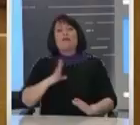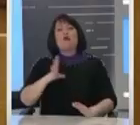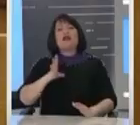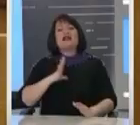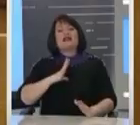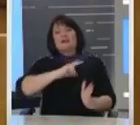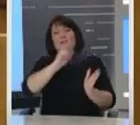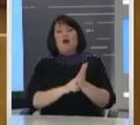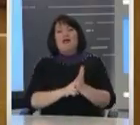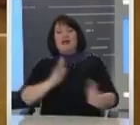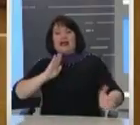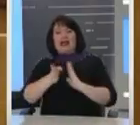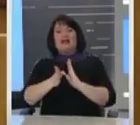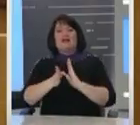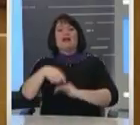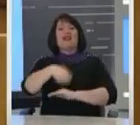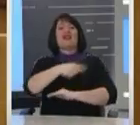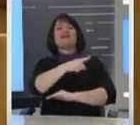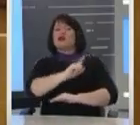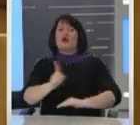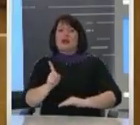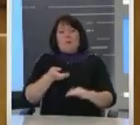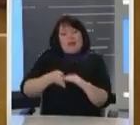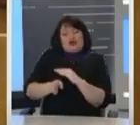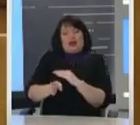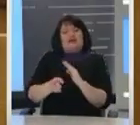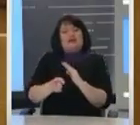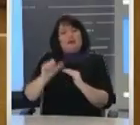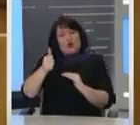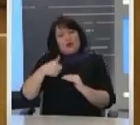πολίτες να πάνε κατευθείαν στο φυσικό τους δικαστή.